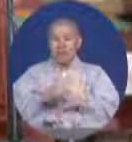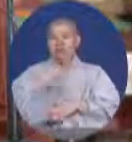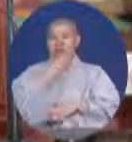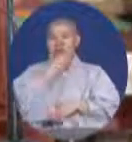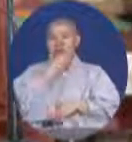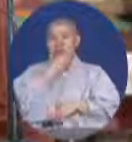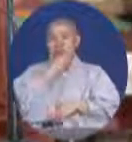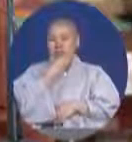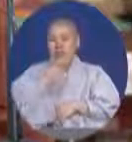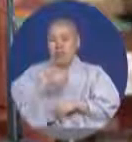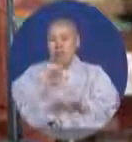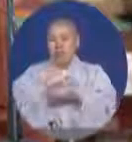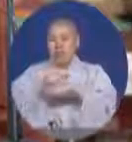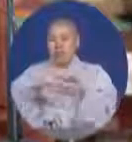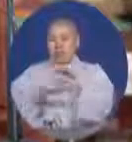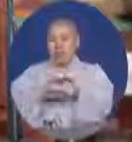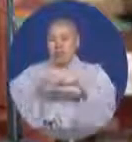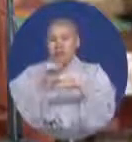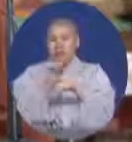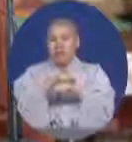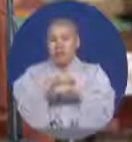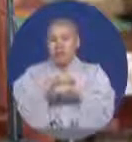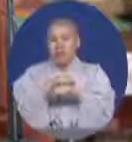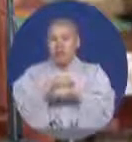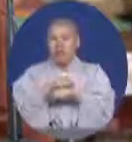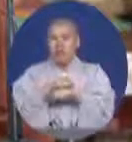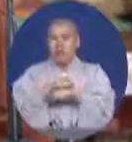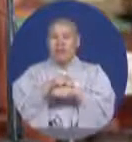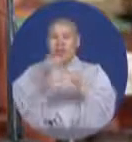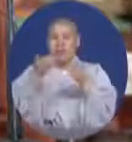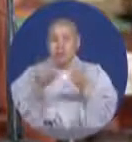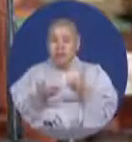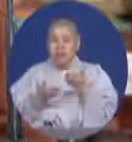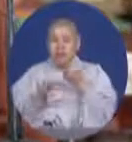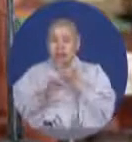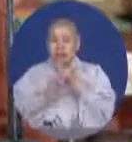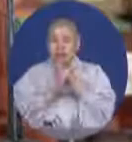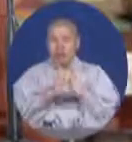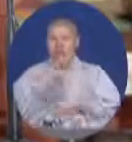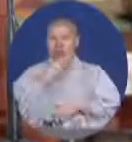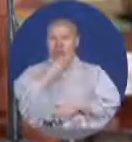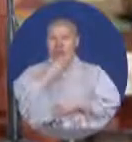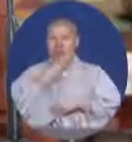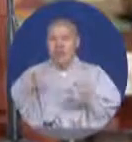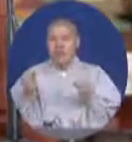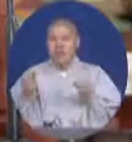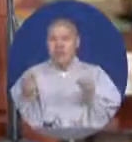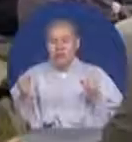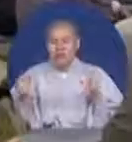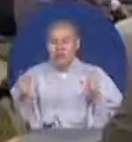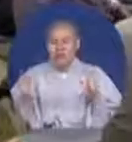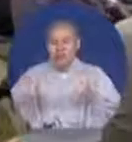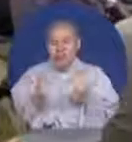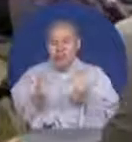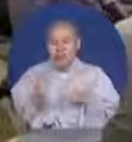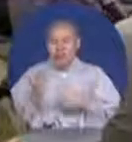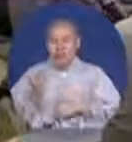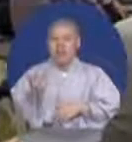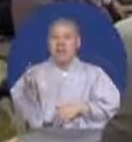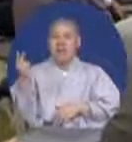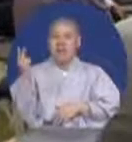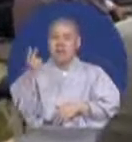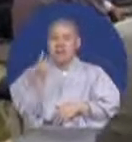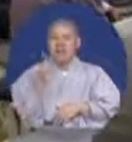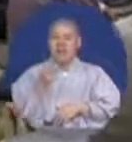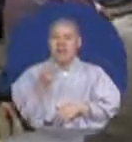복을 지어서 그 복을 받으면 복이 또 없어져요. 그럼 다시 또